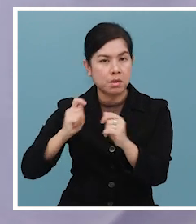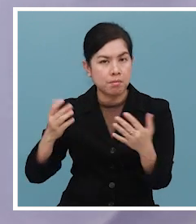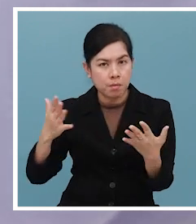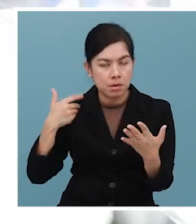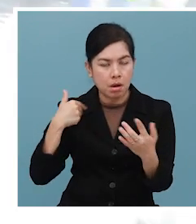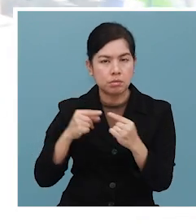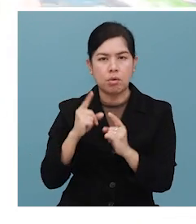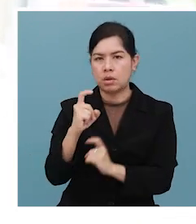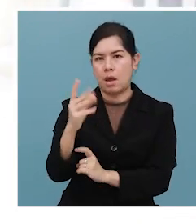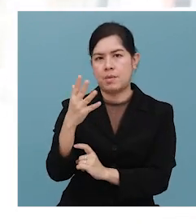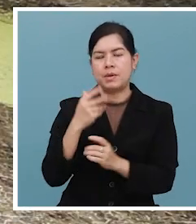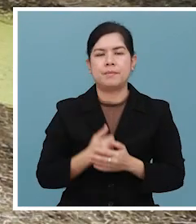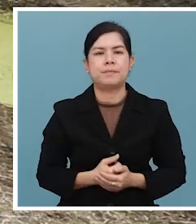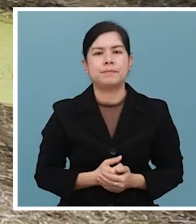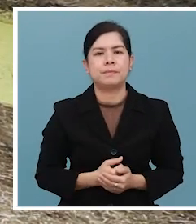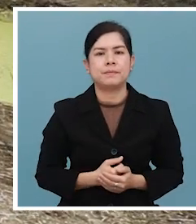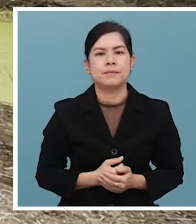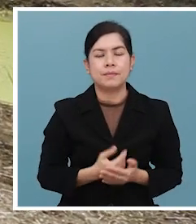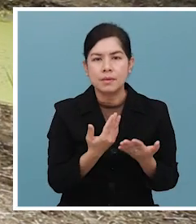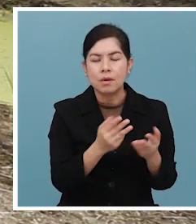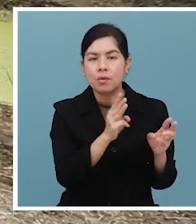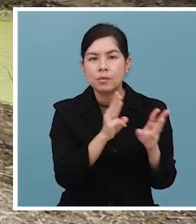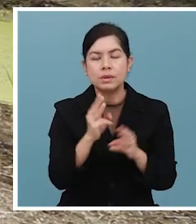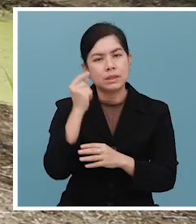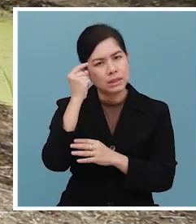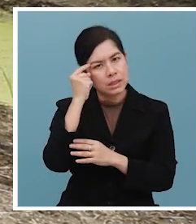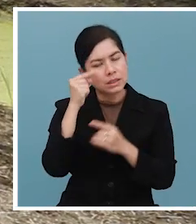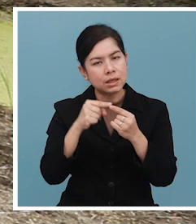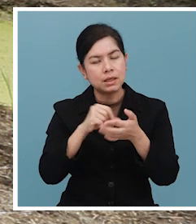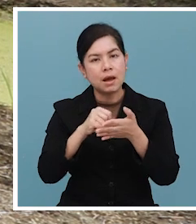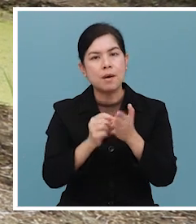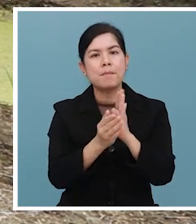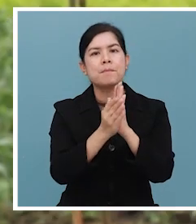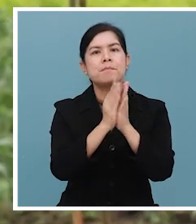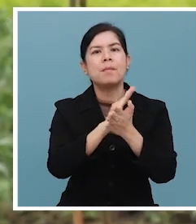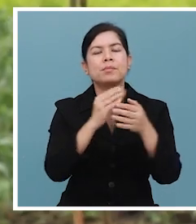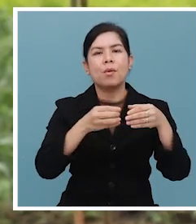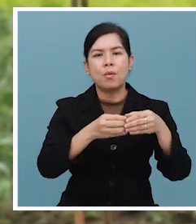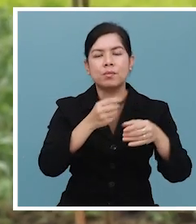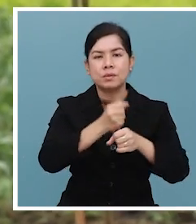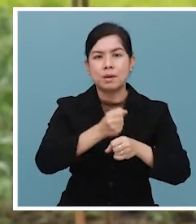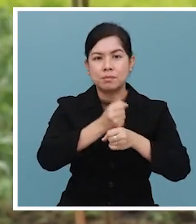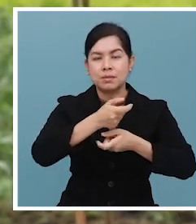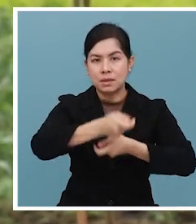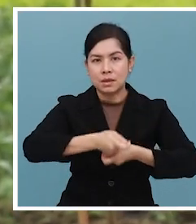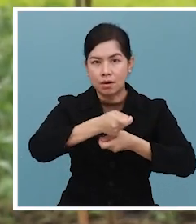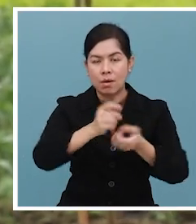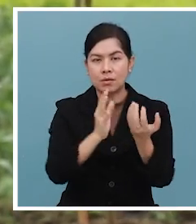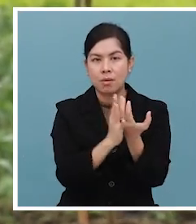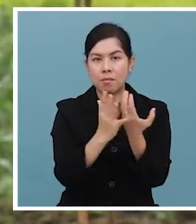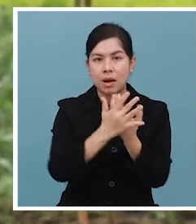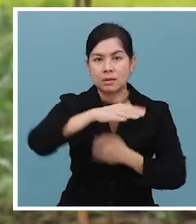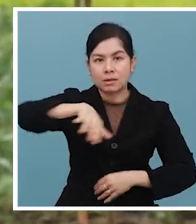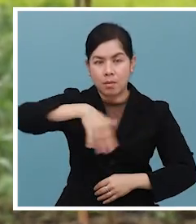ไหมก่อนที่จะนำขึ้นขาย แล้วในที่สุดแสดงว่าด้วยวิธีคิดวิธีที่เราทำใหม่ทั้งหมดเนี่ยบรรดาพี่น้องเกษตรกรแถบเนี่ยเขาก็เข้า